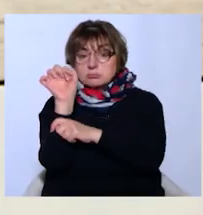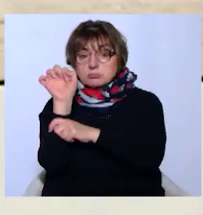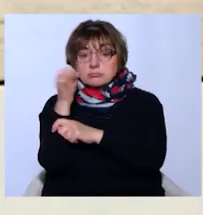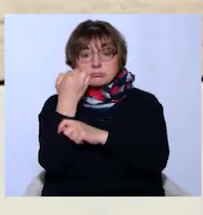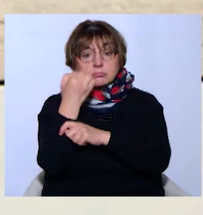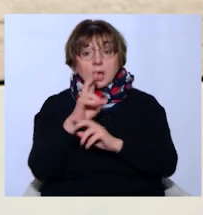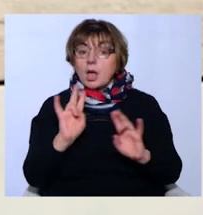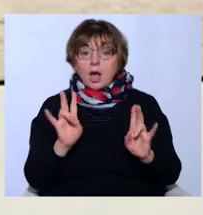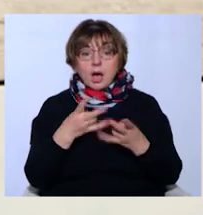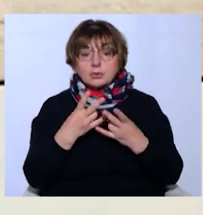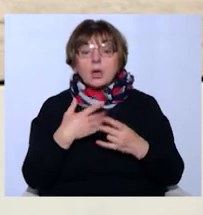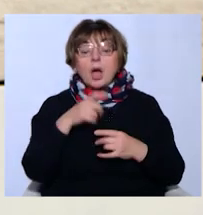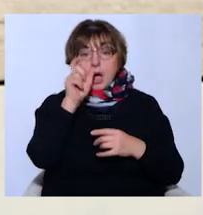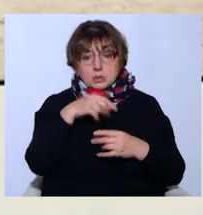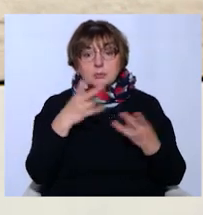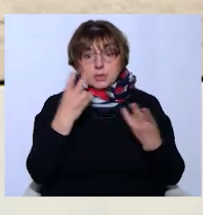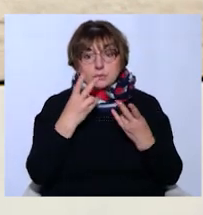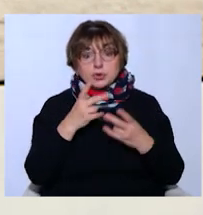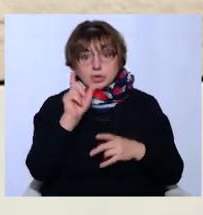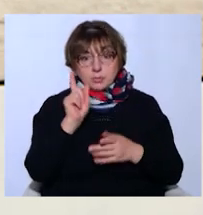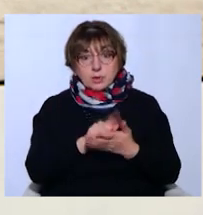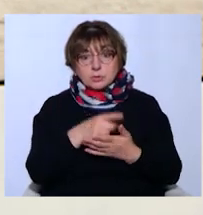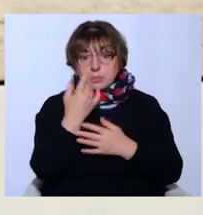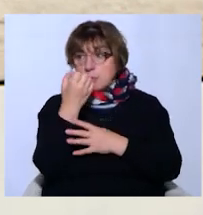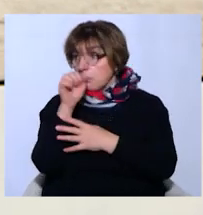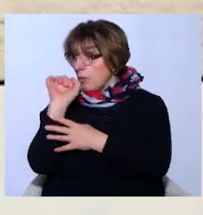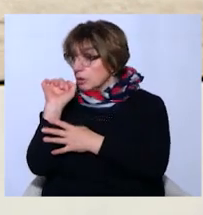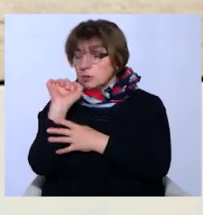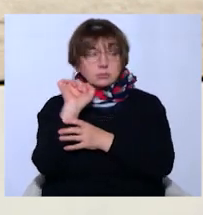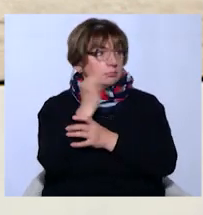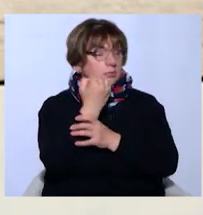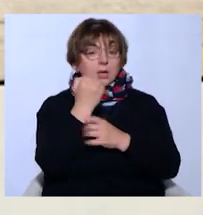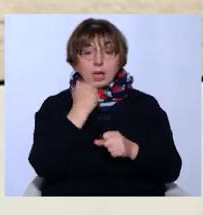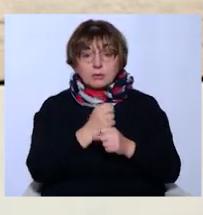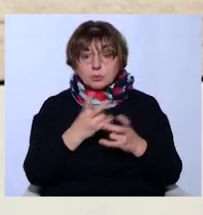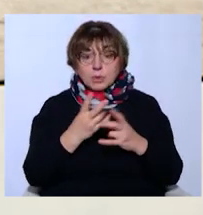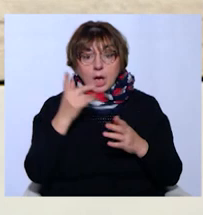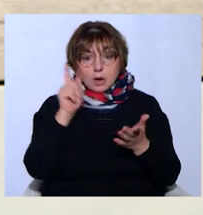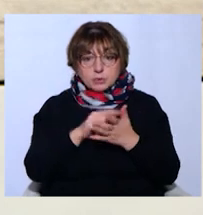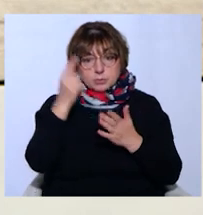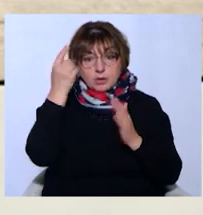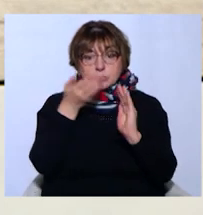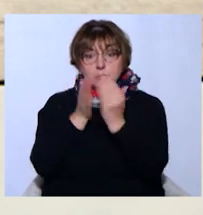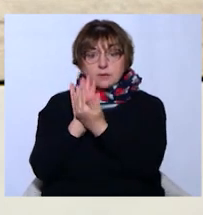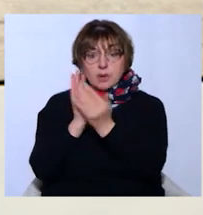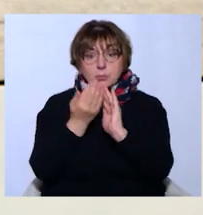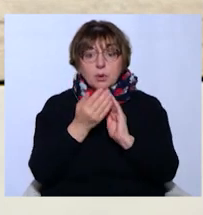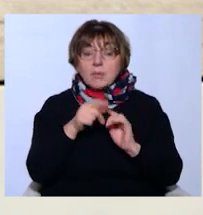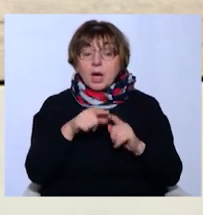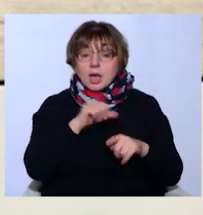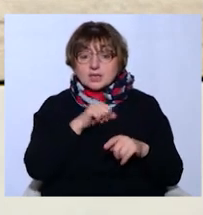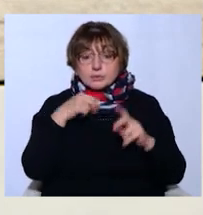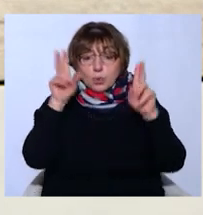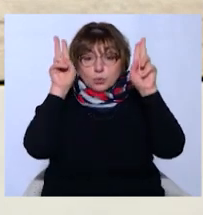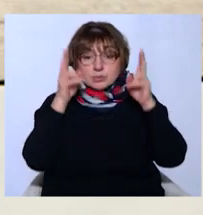არ სჭირდება. აი ჩვენ ადამიანებს გვჭირდება ხომ, იმისთვის რომ მარჯვნივ და მარცხნივ გავიხედოთ, აუცილებლად უნდა მივატრიალოთ თავი. კურდღელს ეს არ